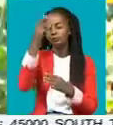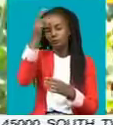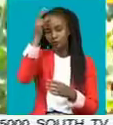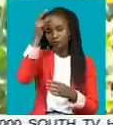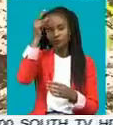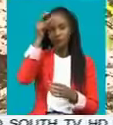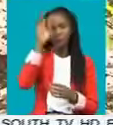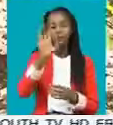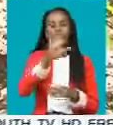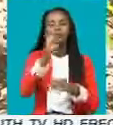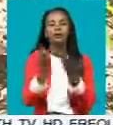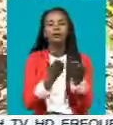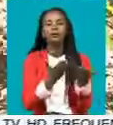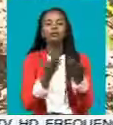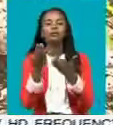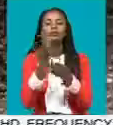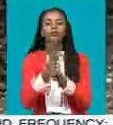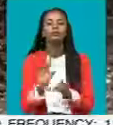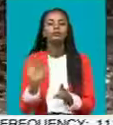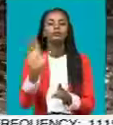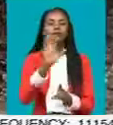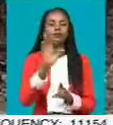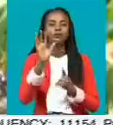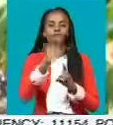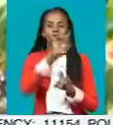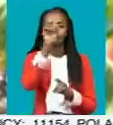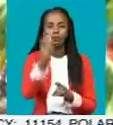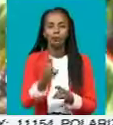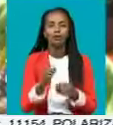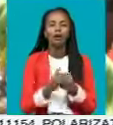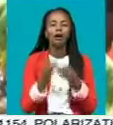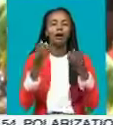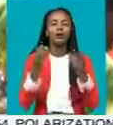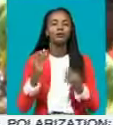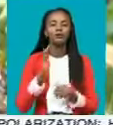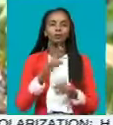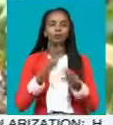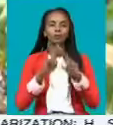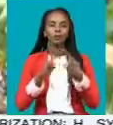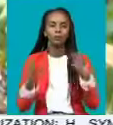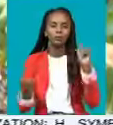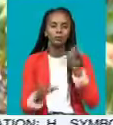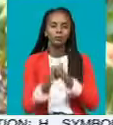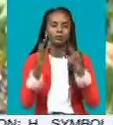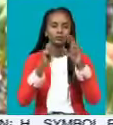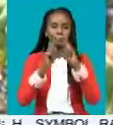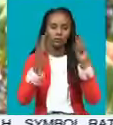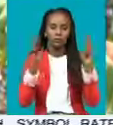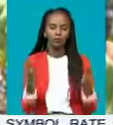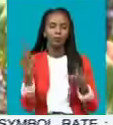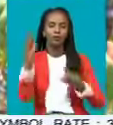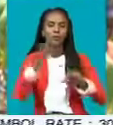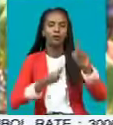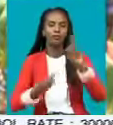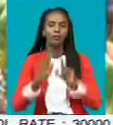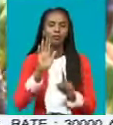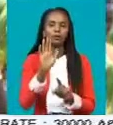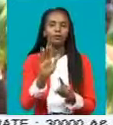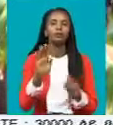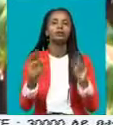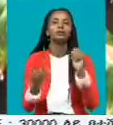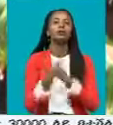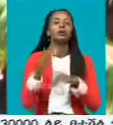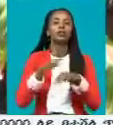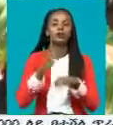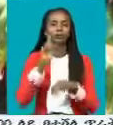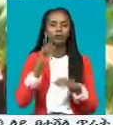በአካሎት የአቅርቦት እጥረትም እንዲፈታላቸውም ጠይቀዋል። አፈራችን በጣም ተጎድቷል። በጣም ማህበረሰቡ ጉዳት ላይ